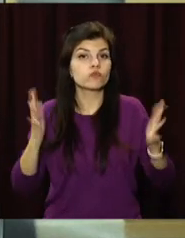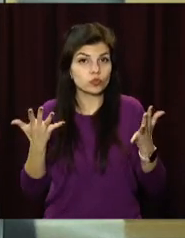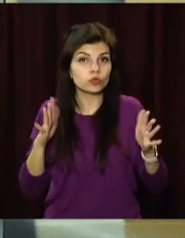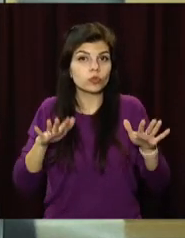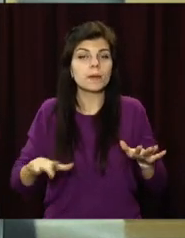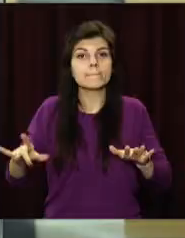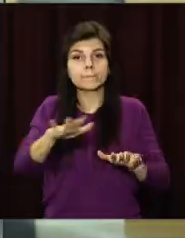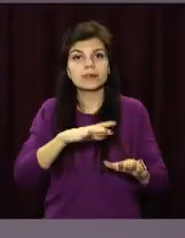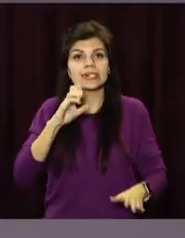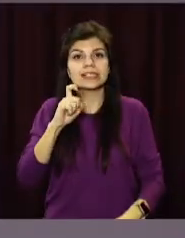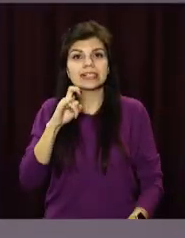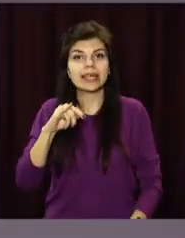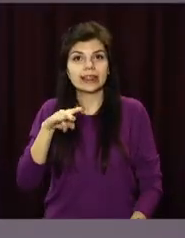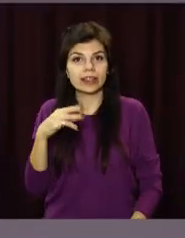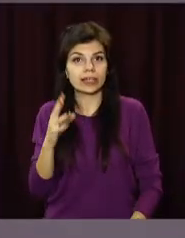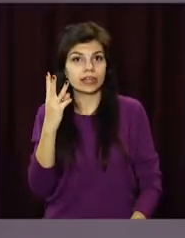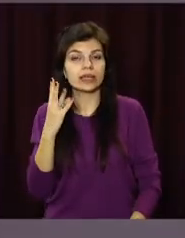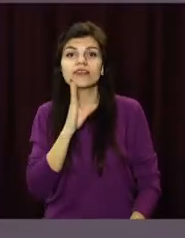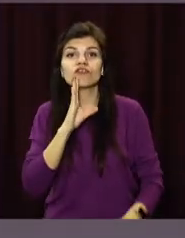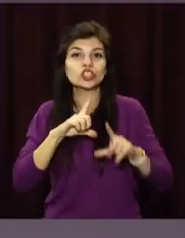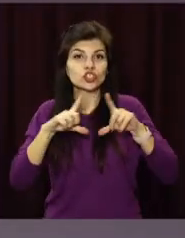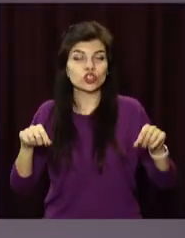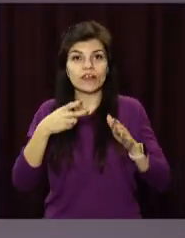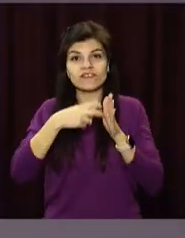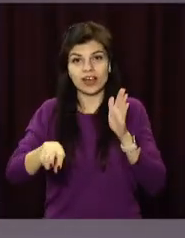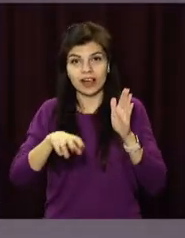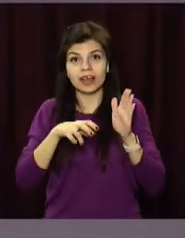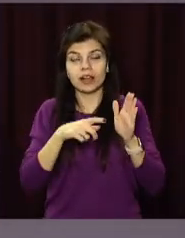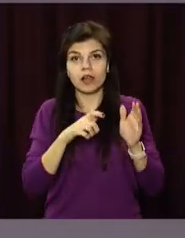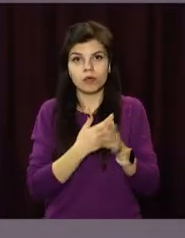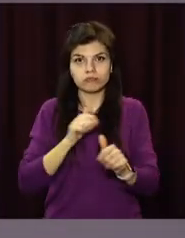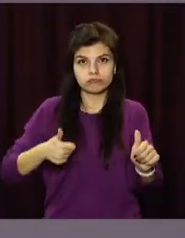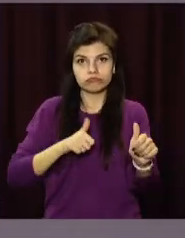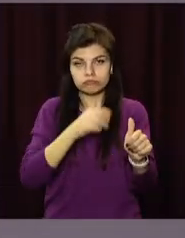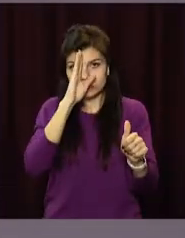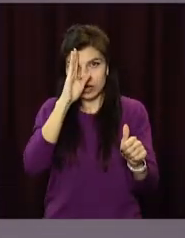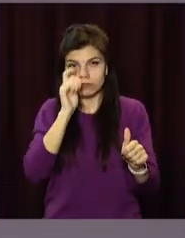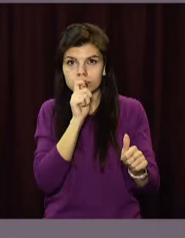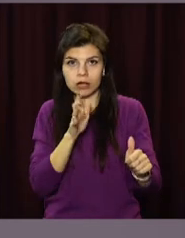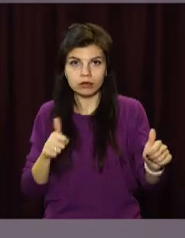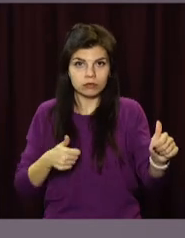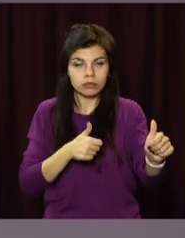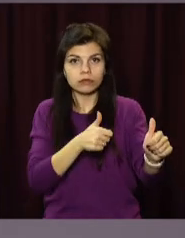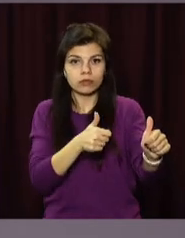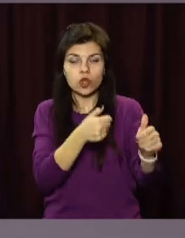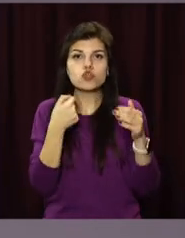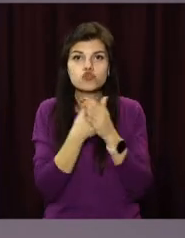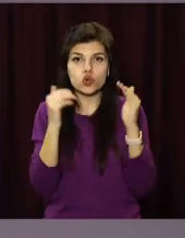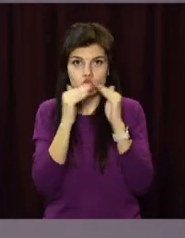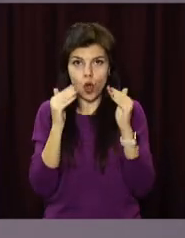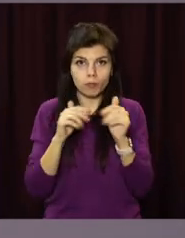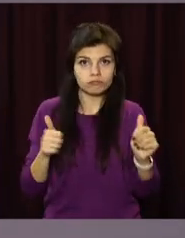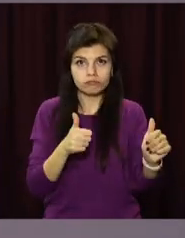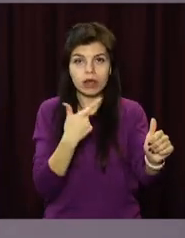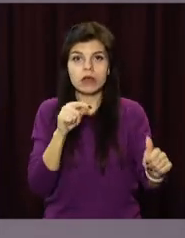в мікрорайоні Східний 3. Школярка вийшла з транспорту і почав переслідувати чоловік. Той йшов за дитиною до самого будинку,